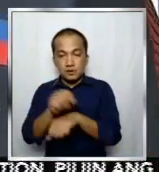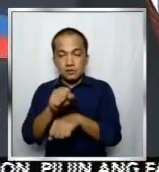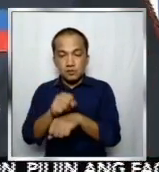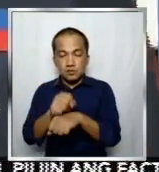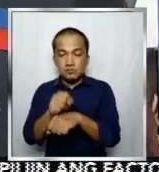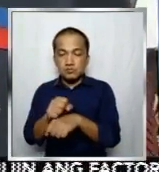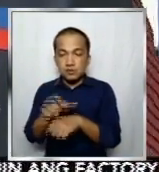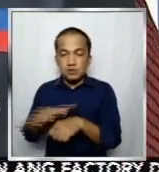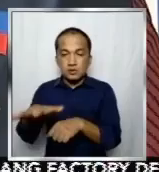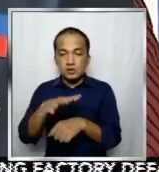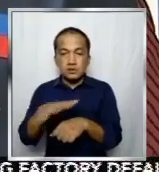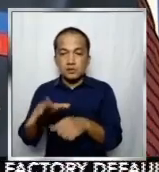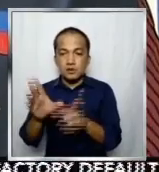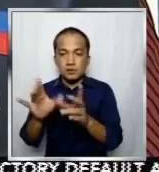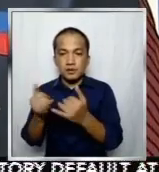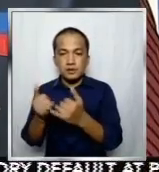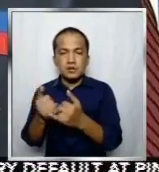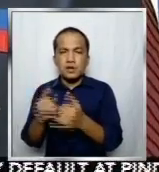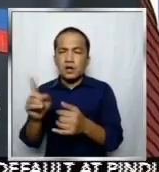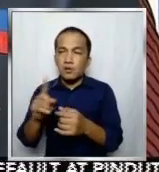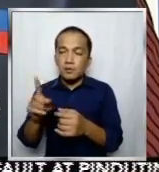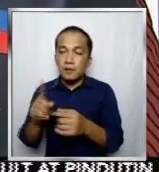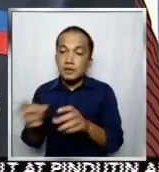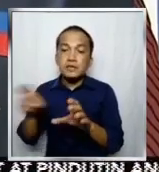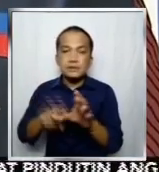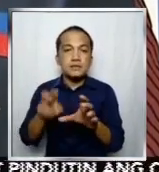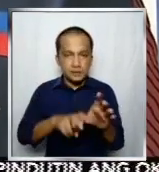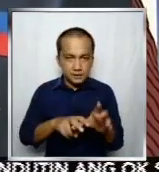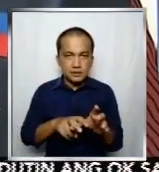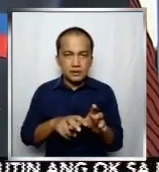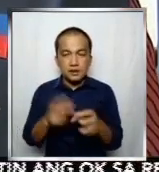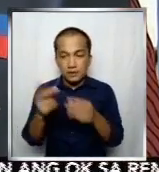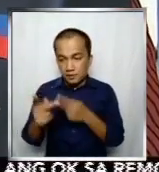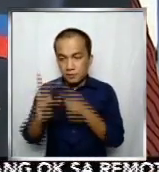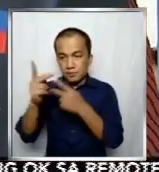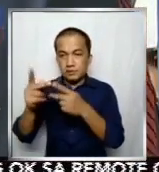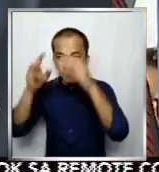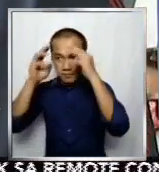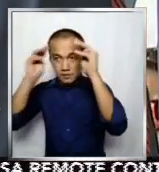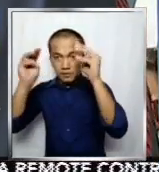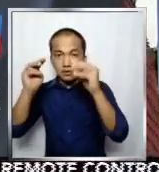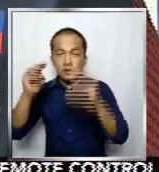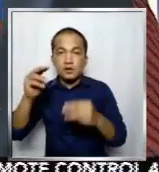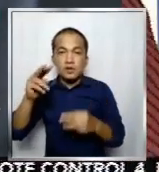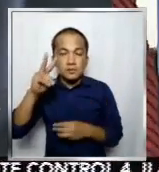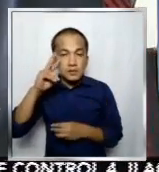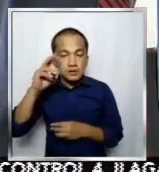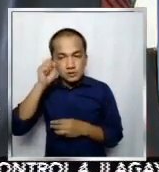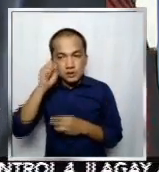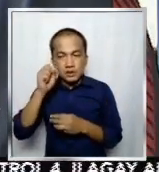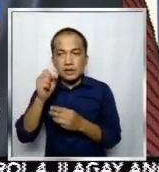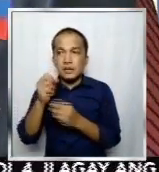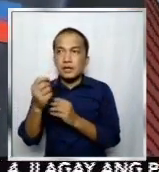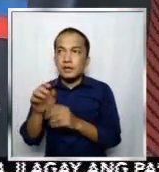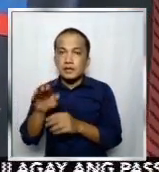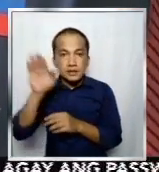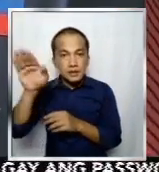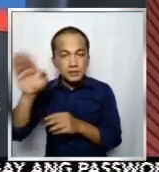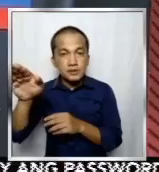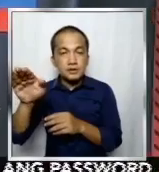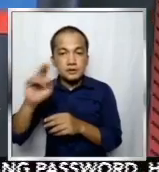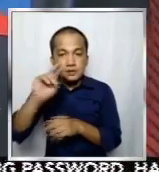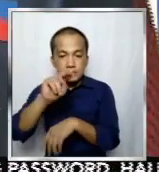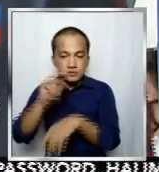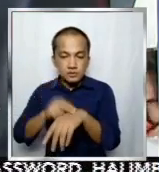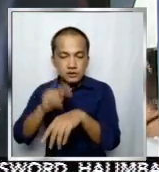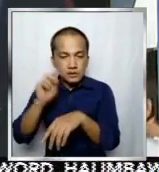kumpanya. Ano po ang sasakyan nila? So ang proposal po ni Mayor Vico Soto ay ilapit na po sa national government, sa